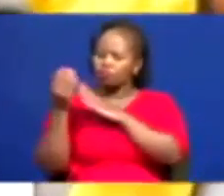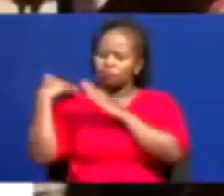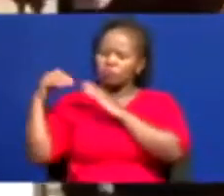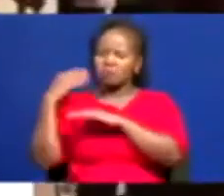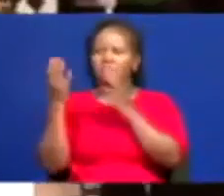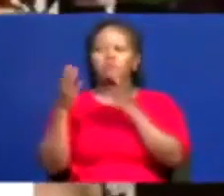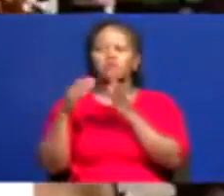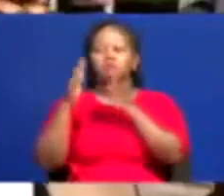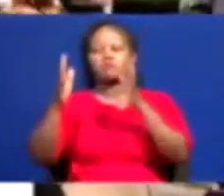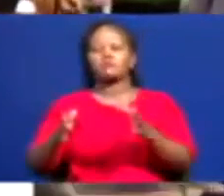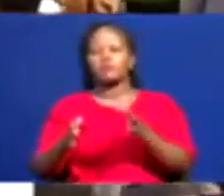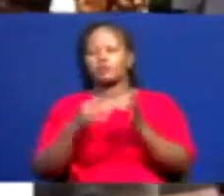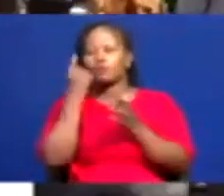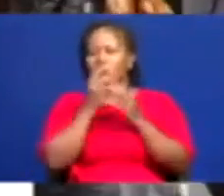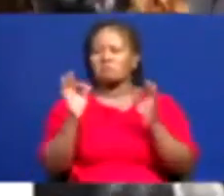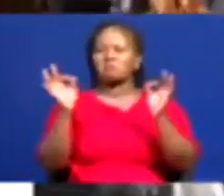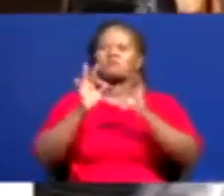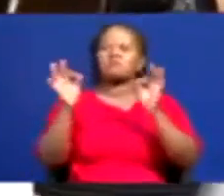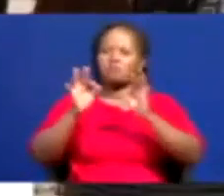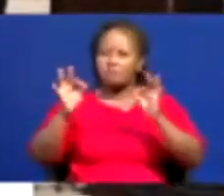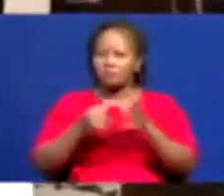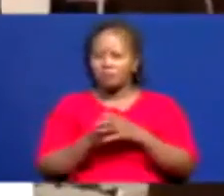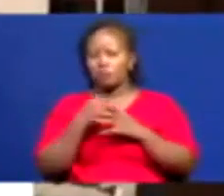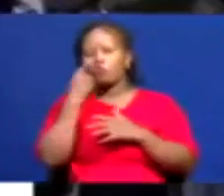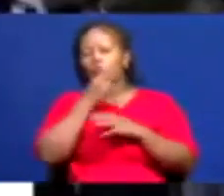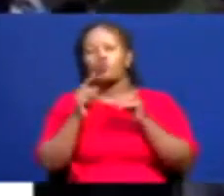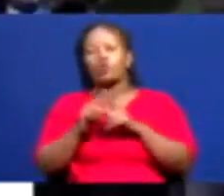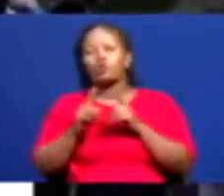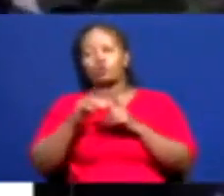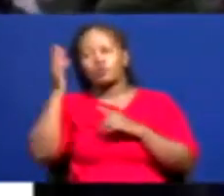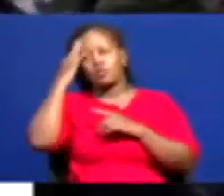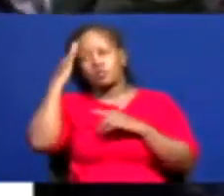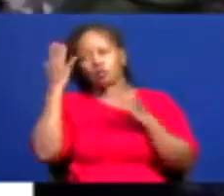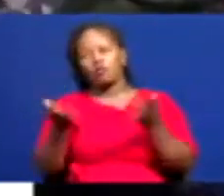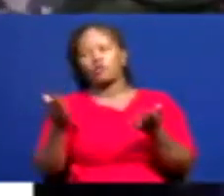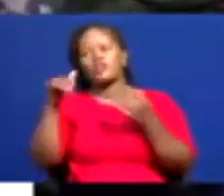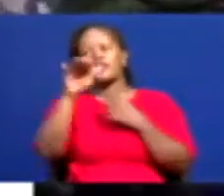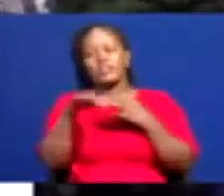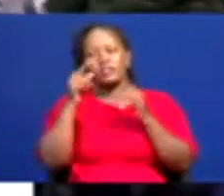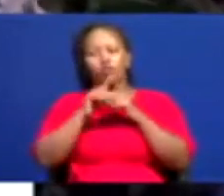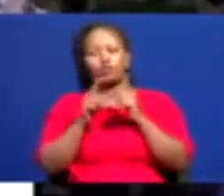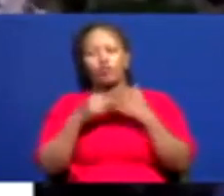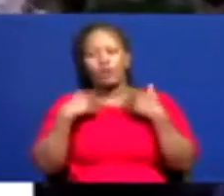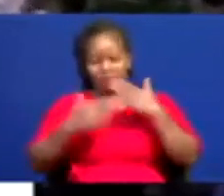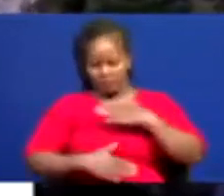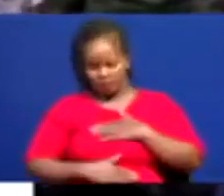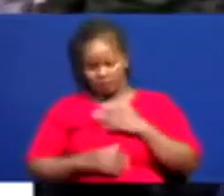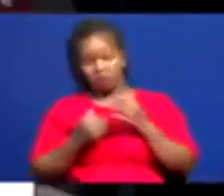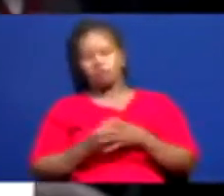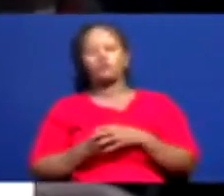mwenye kustaajabisha, anayejulikana pia kama Budha anayeheshimika wa siku